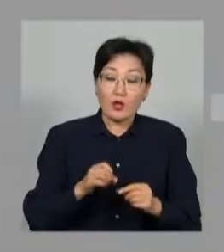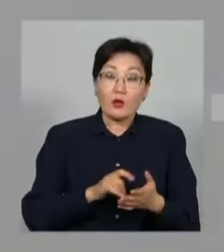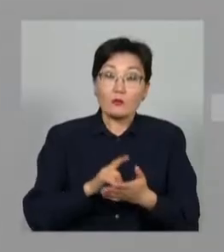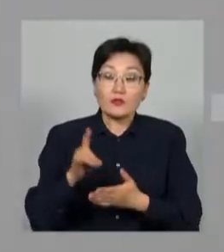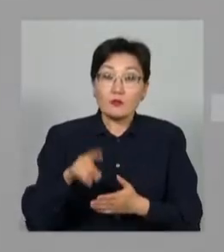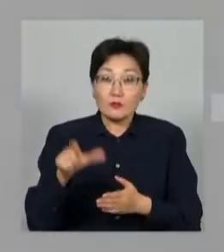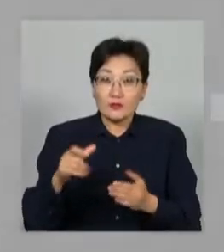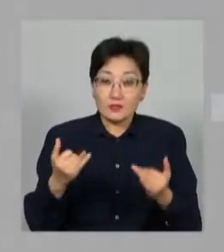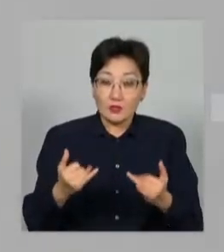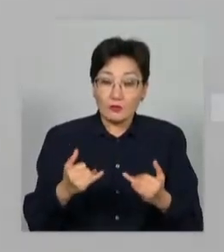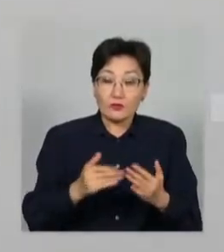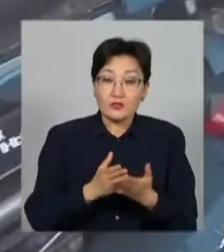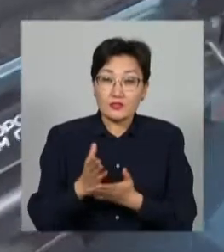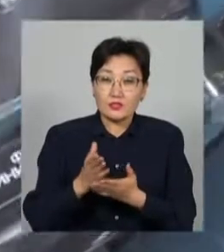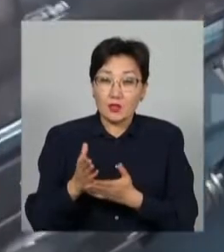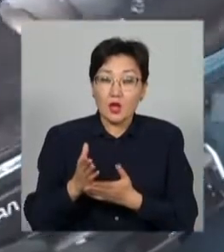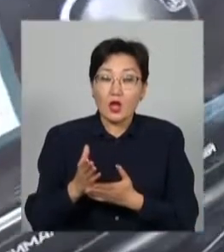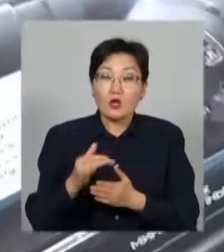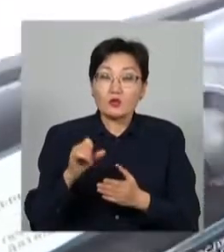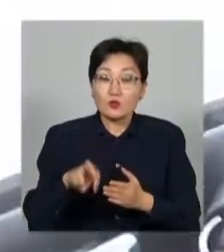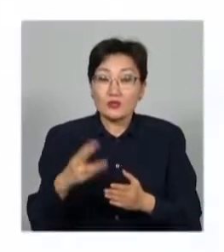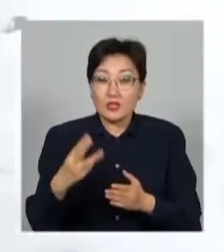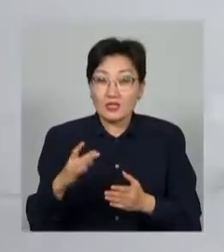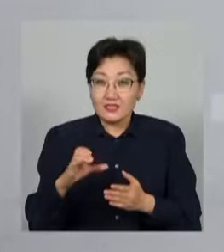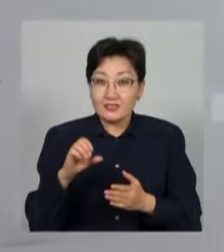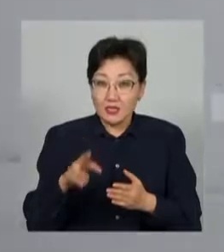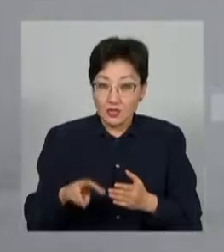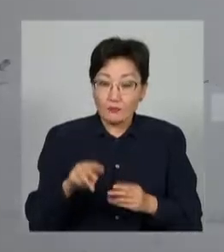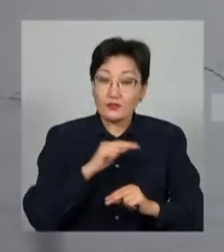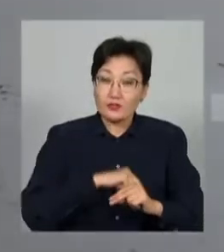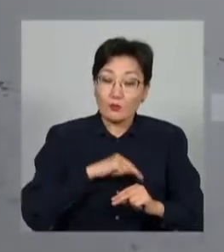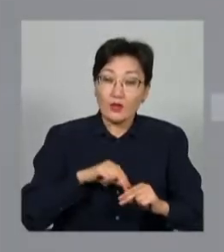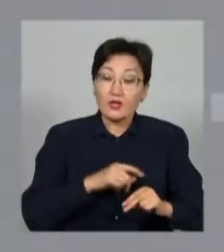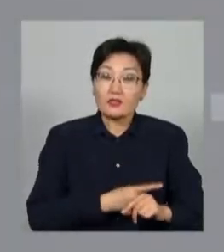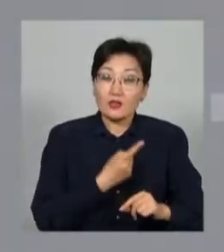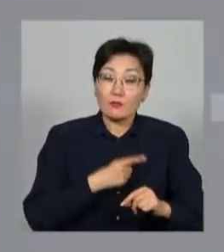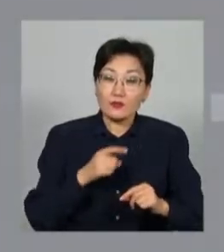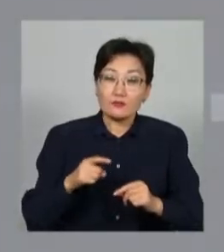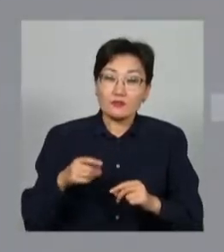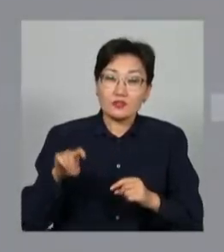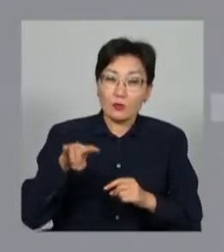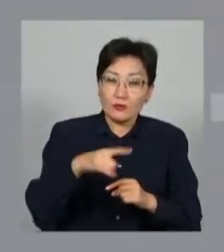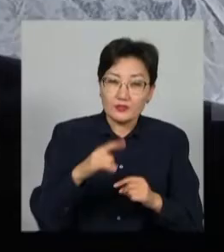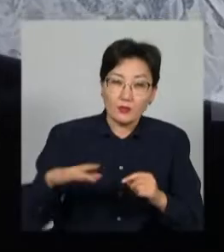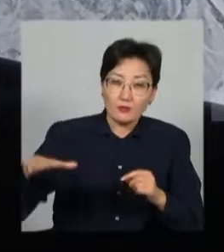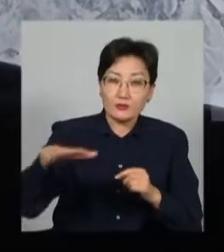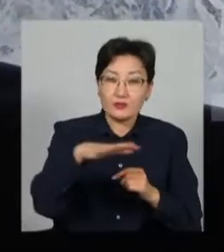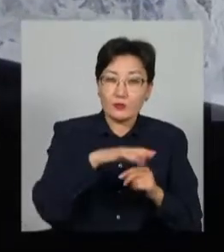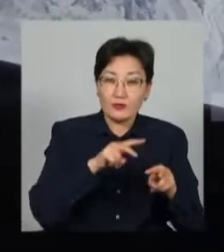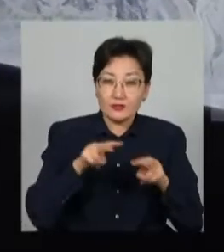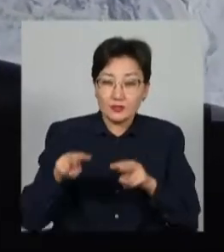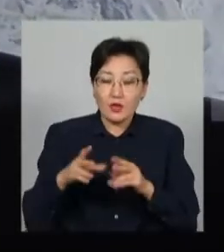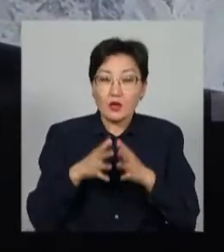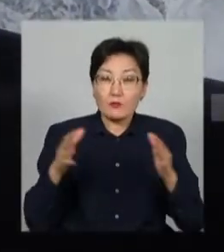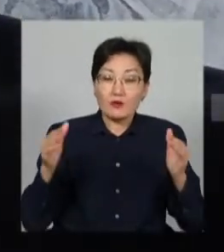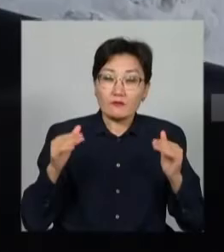на современных многоцелевых истребителях Су-30СМ отработали технику пилотирования, воздушную навигацию на малых и